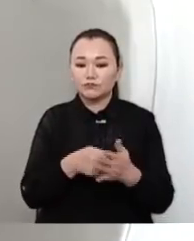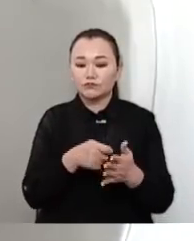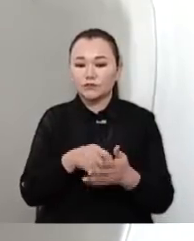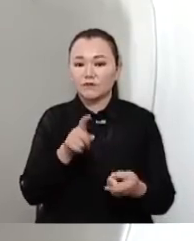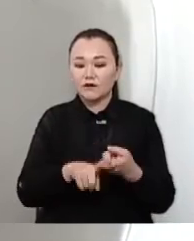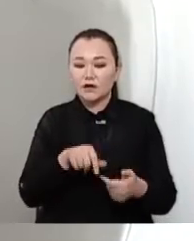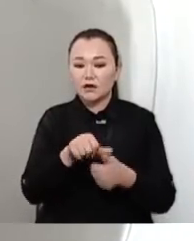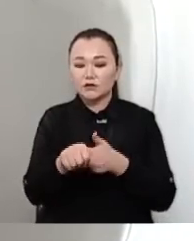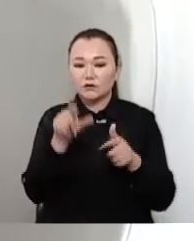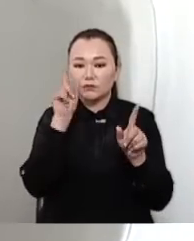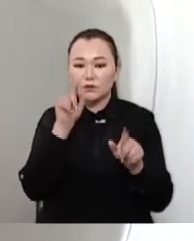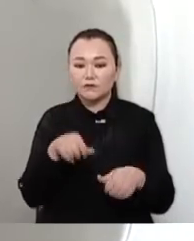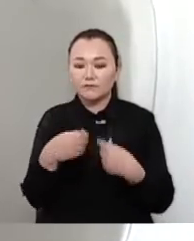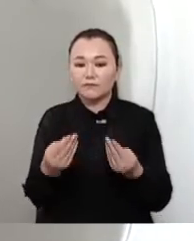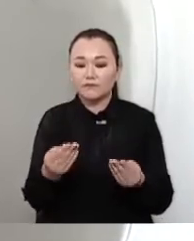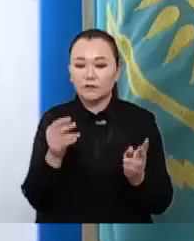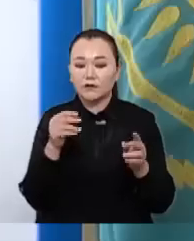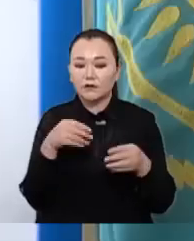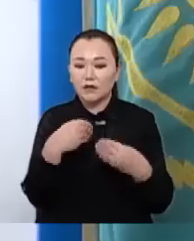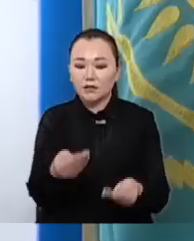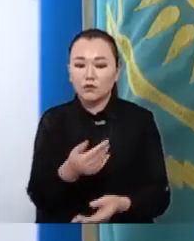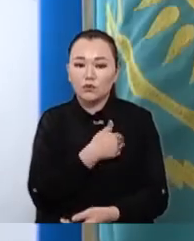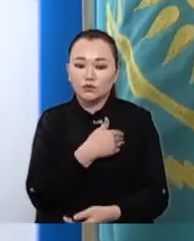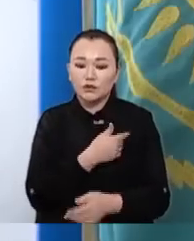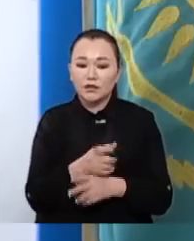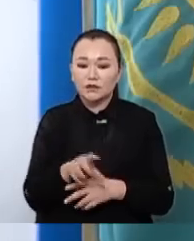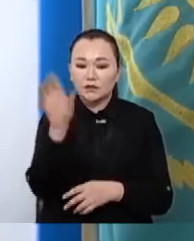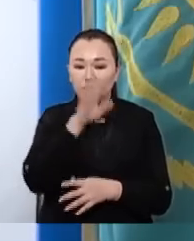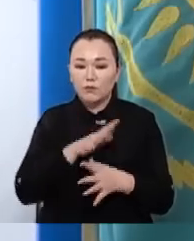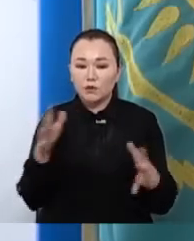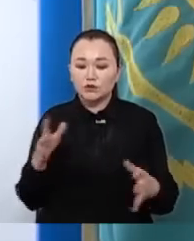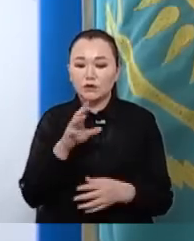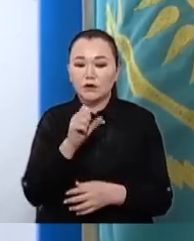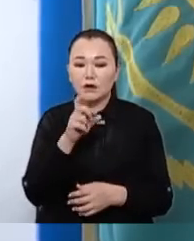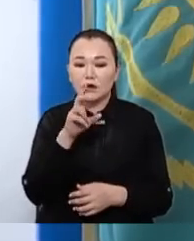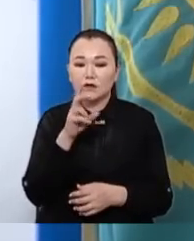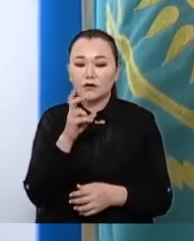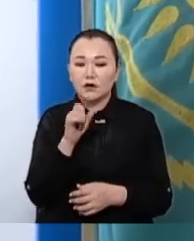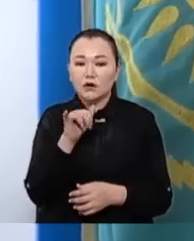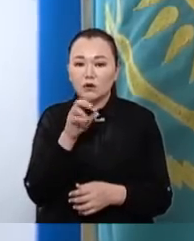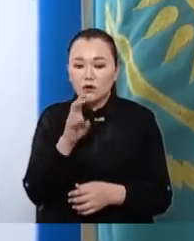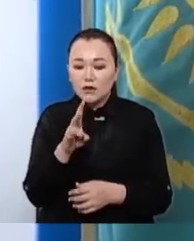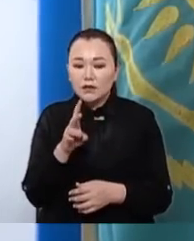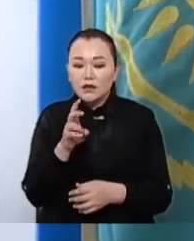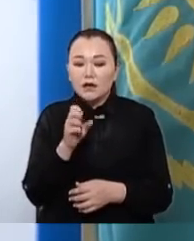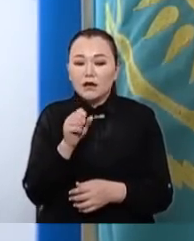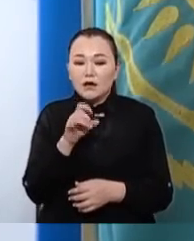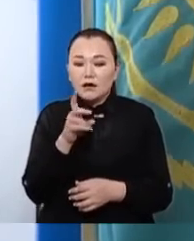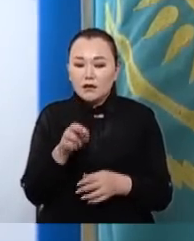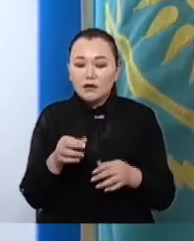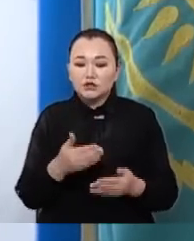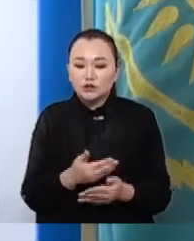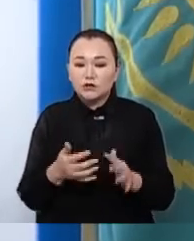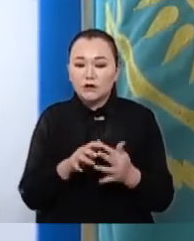ретінде ерекше құқықтық мәртебе беруді көздейді. Бұл еліміз үшін үлкен науқан. Бұл үлкен науқанға әлі ауыл тұрғындары да үлкен дайындық